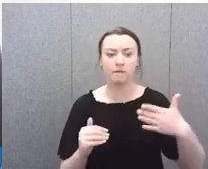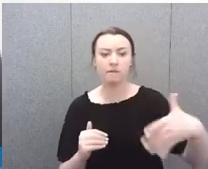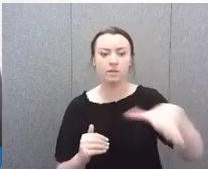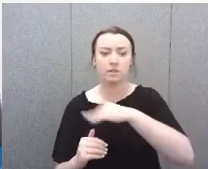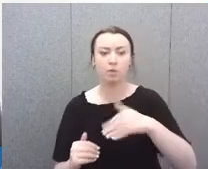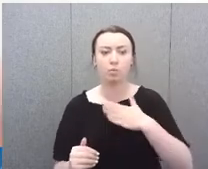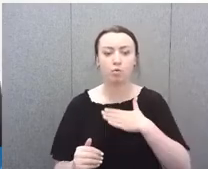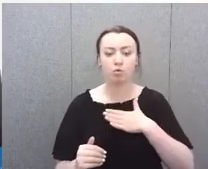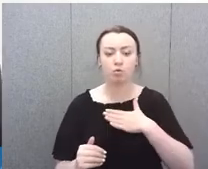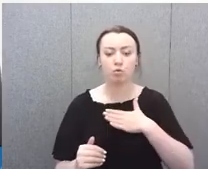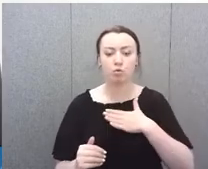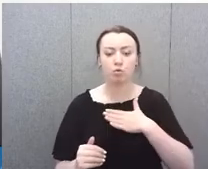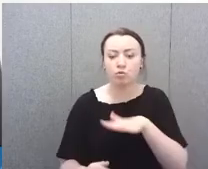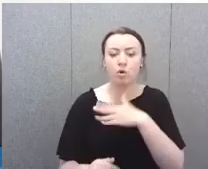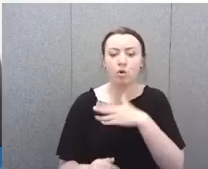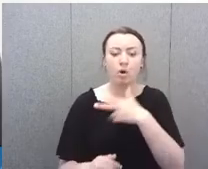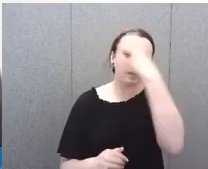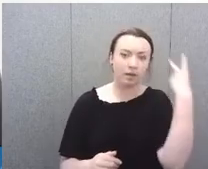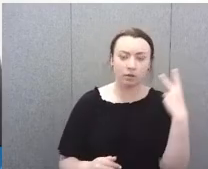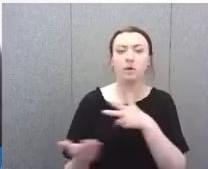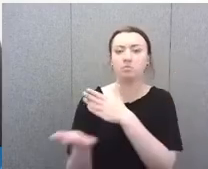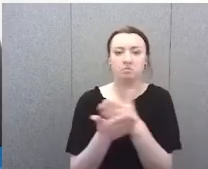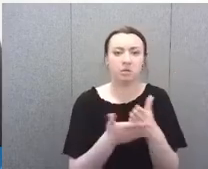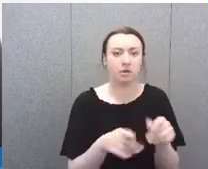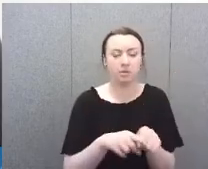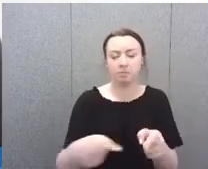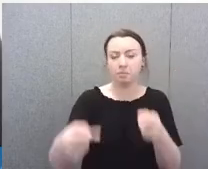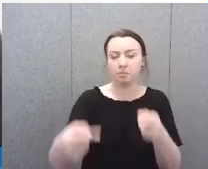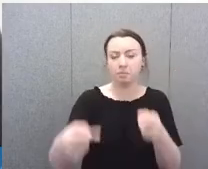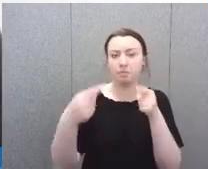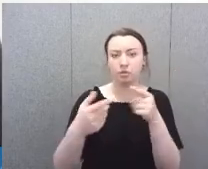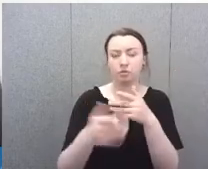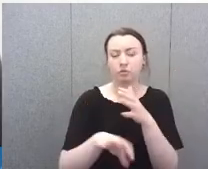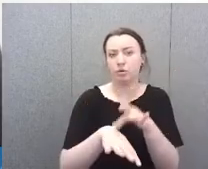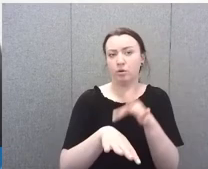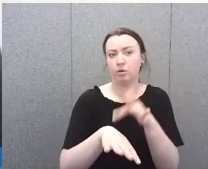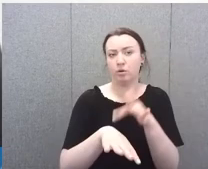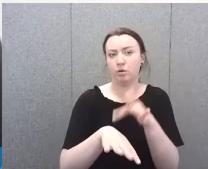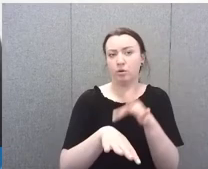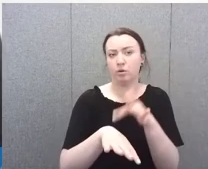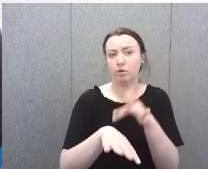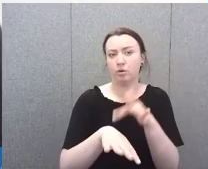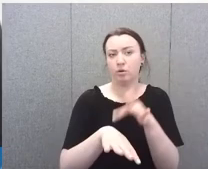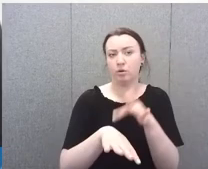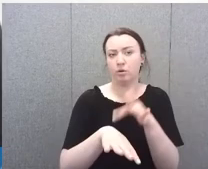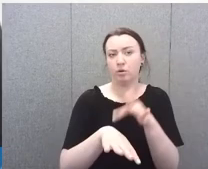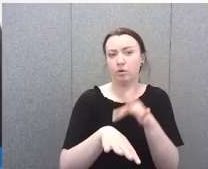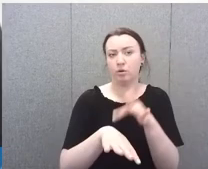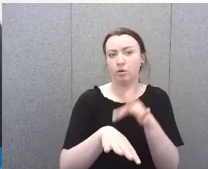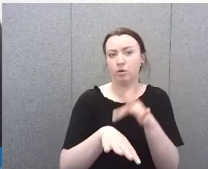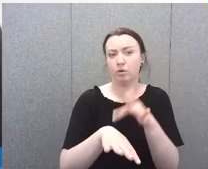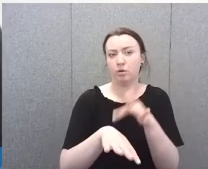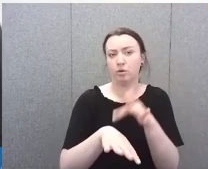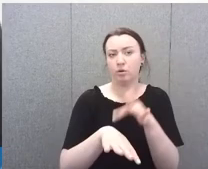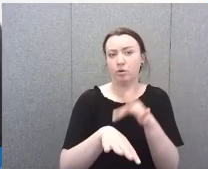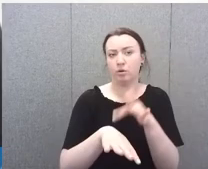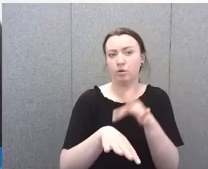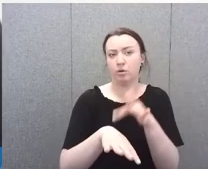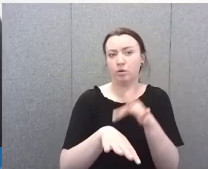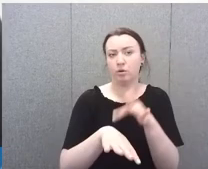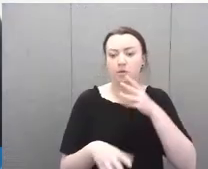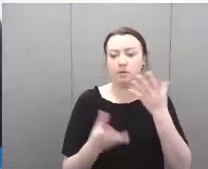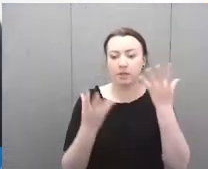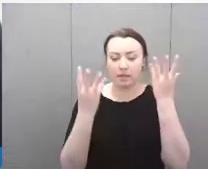баланс полов, гендерный баланс. Но в Литве у нас просто аллергия какая-то на